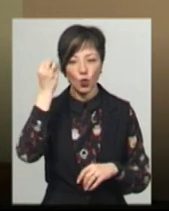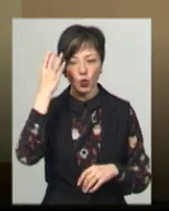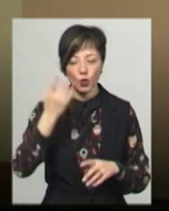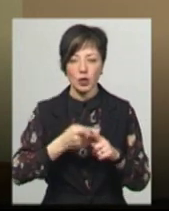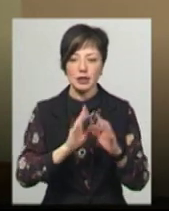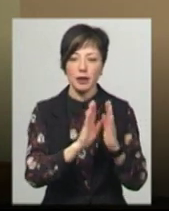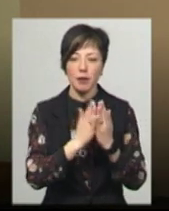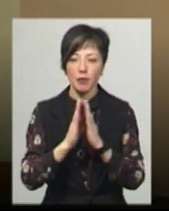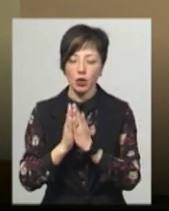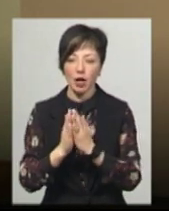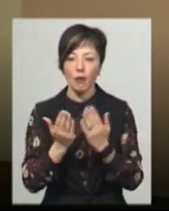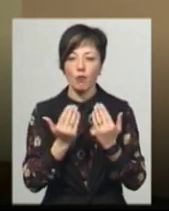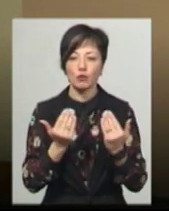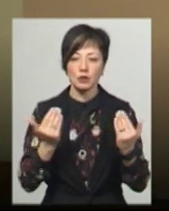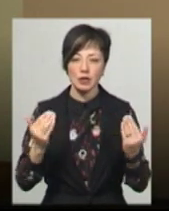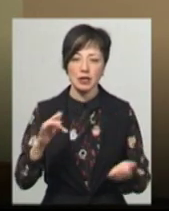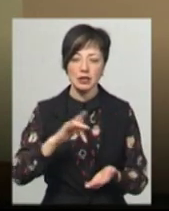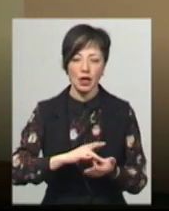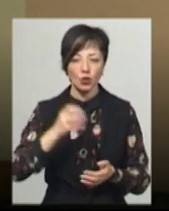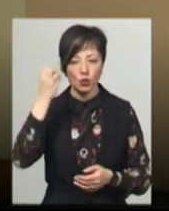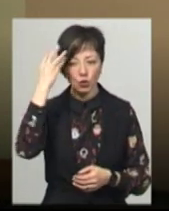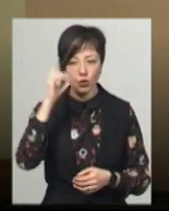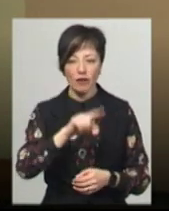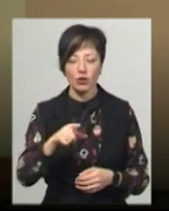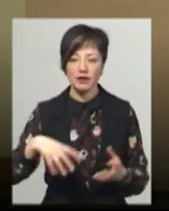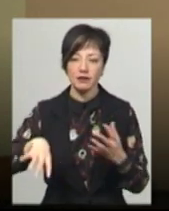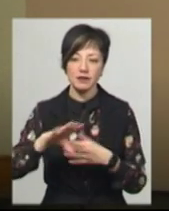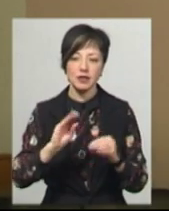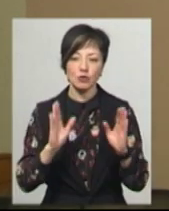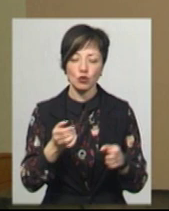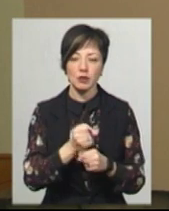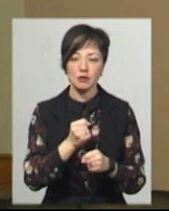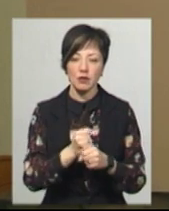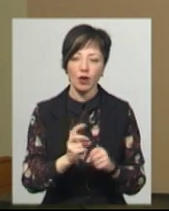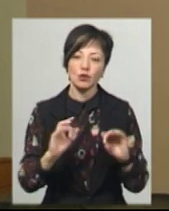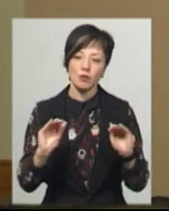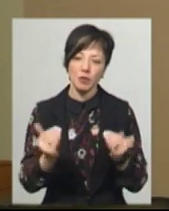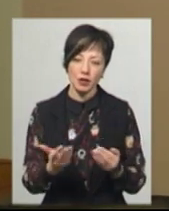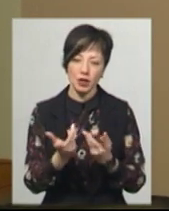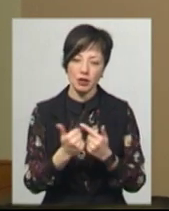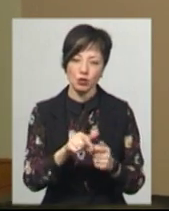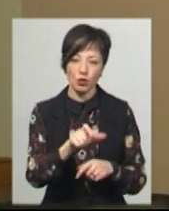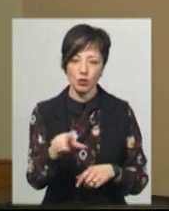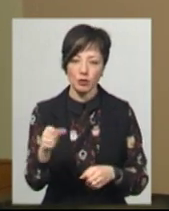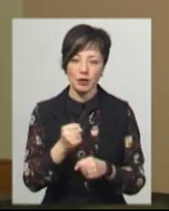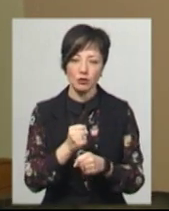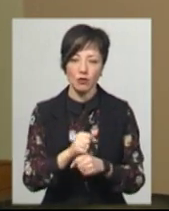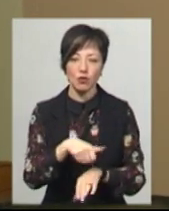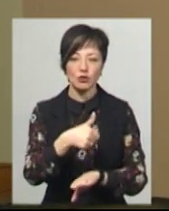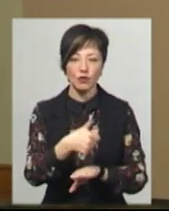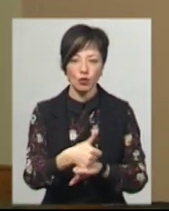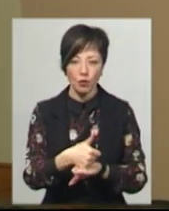це бібліотеки, музеї, центр культури. Вони всі будуть працювати, але з обмеженою кількістю людей, тому що вони працюють в